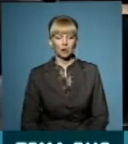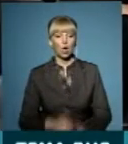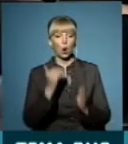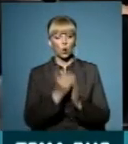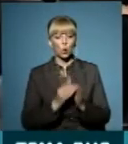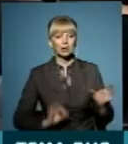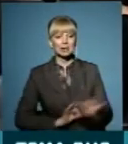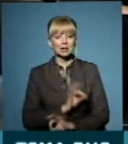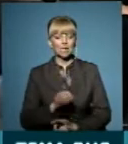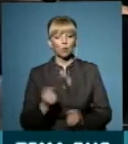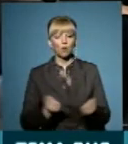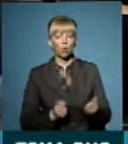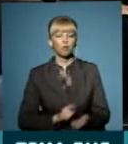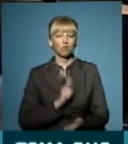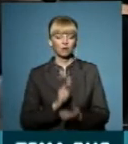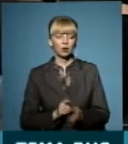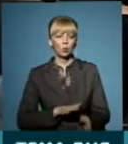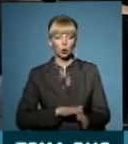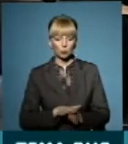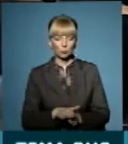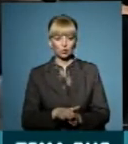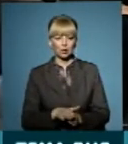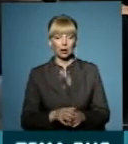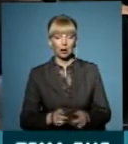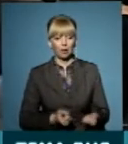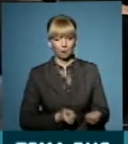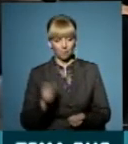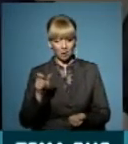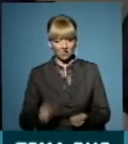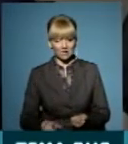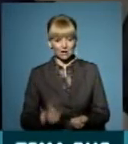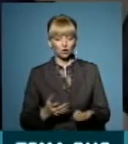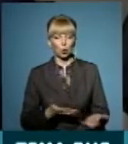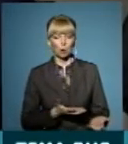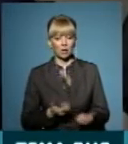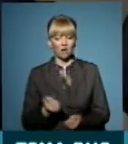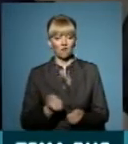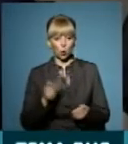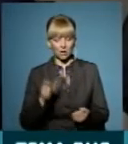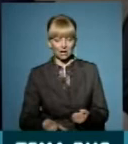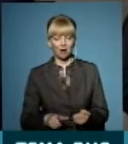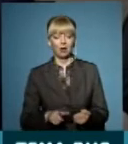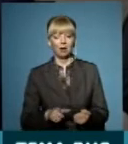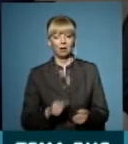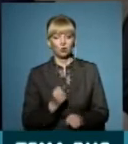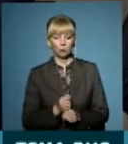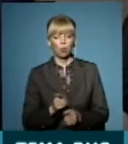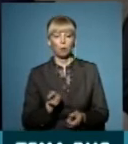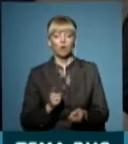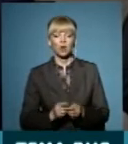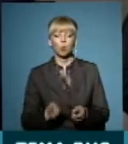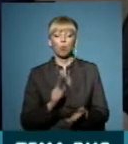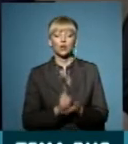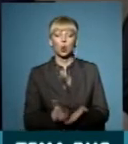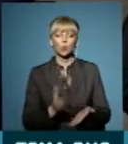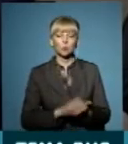Розклад, схема, вони водії зобов'язані дотримуватись. Перевізник, якщо бере водія на роботу, він його повинен ознайомити